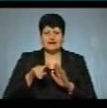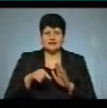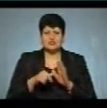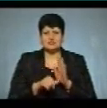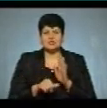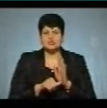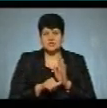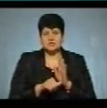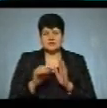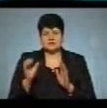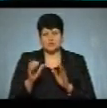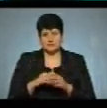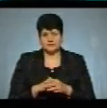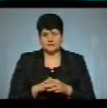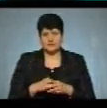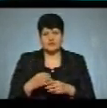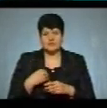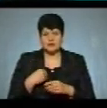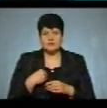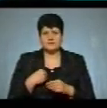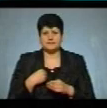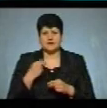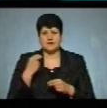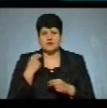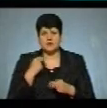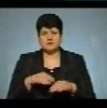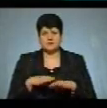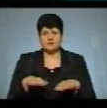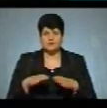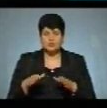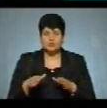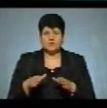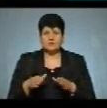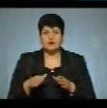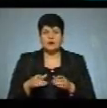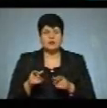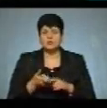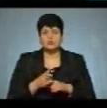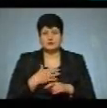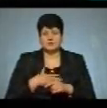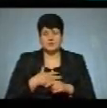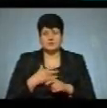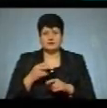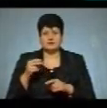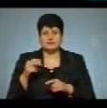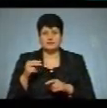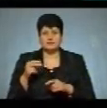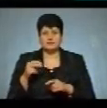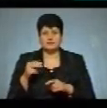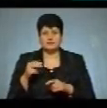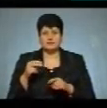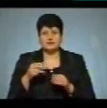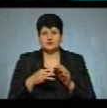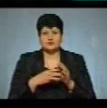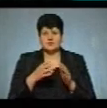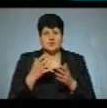39,66 секунди. Я краще на тренувках своїх пропливаю, але на змаганнях я дуже переживаю. 2008-й не буде